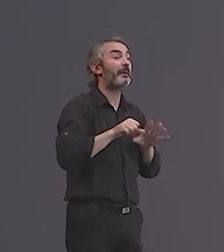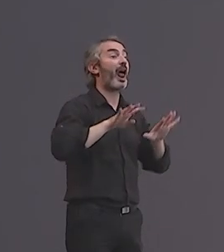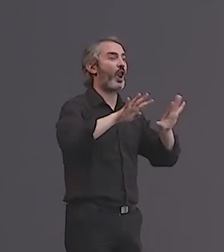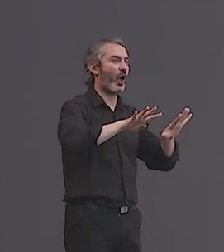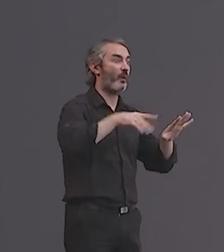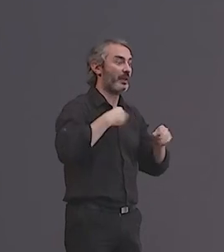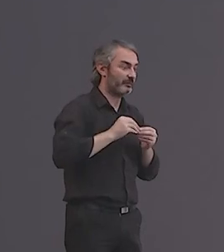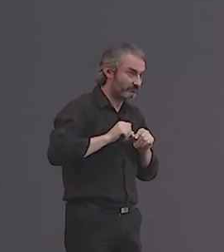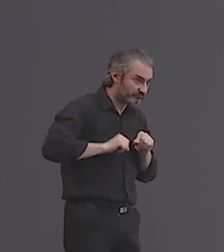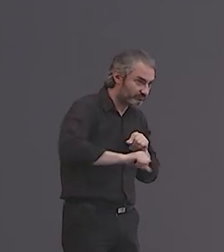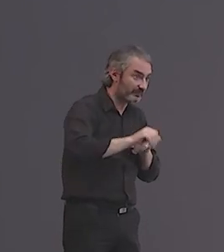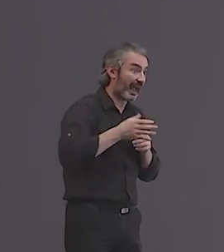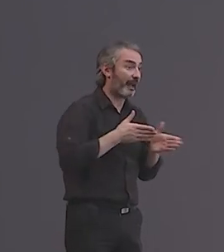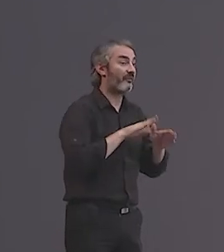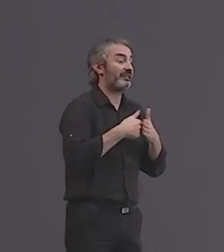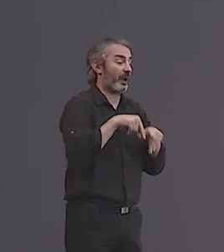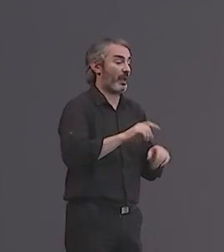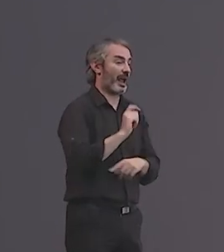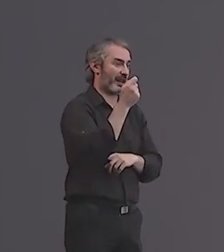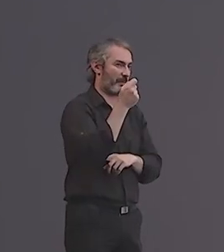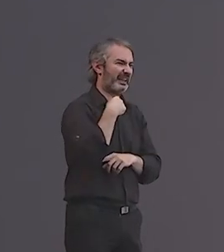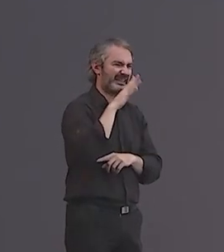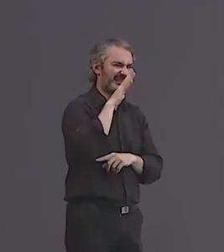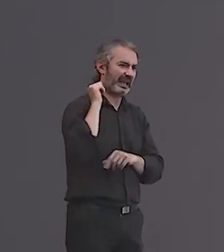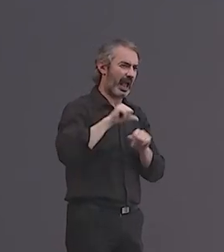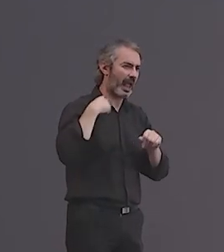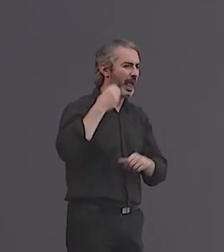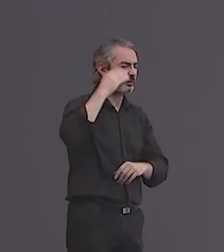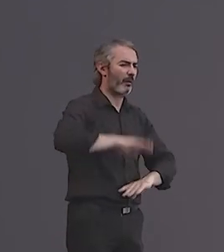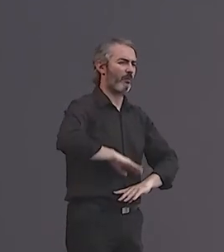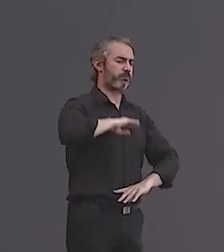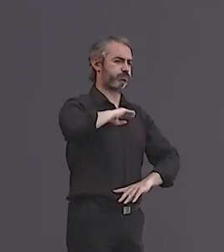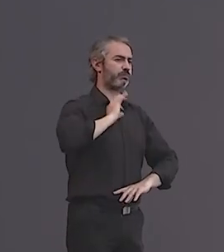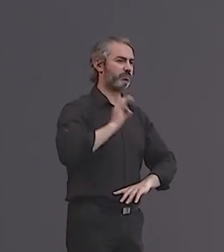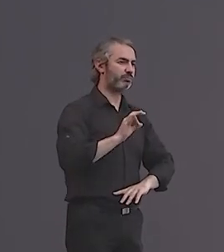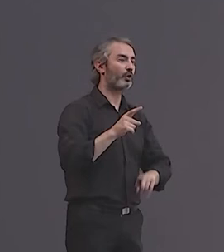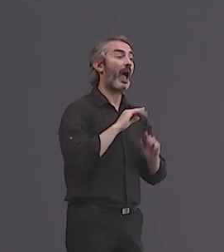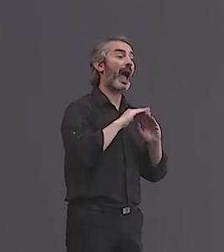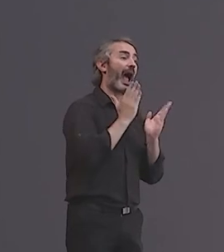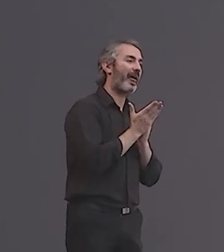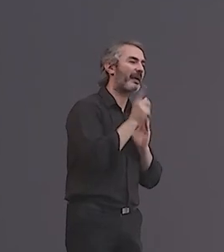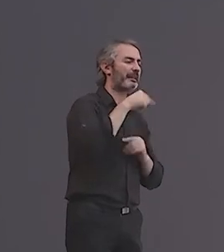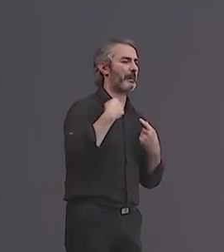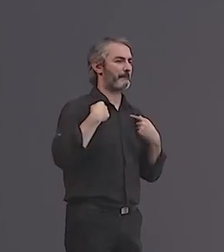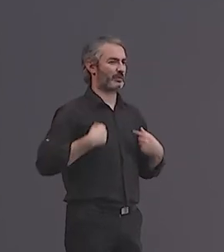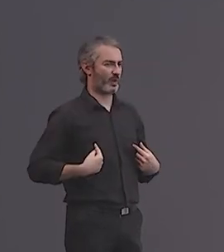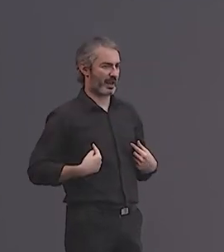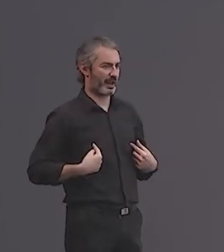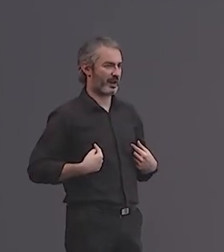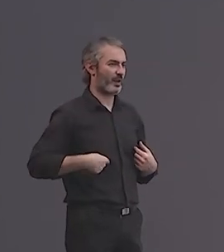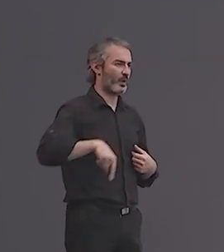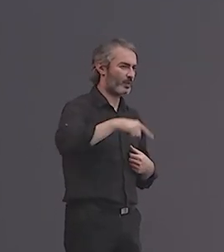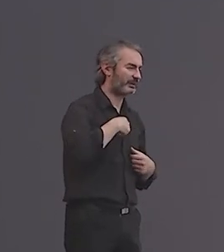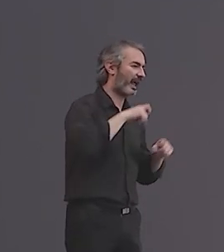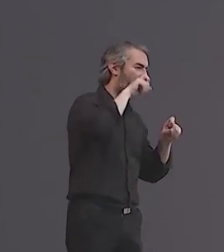de començar a escriure el camí que ens ha portat aquí avui. Han set 5 anys d'aprenentatge i creixement, no només acadèmic, sinó que també personal. Hem rigut